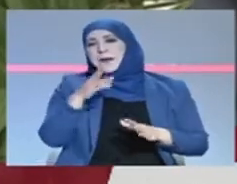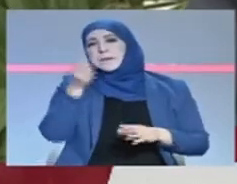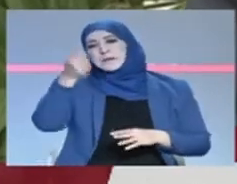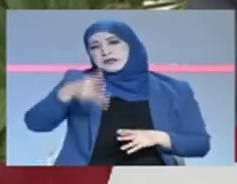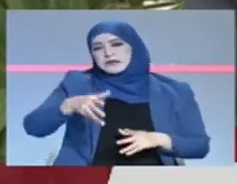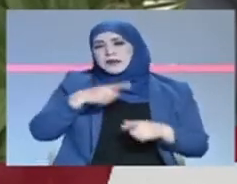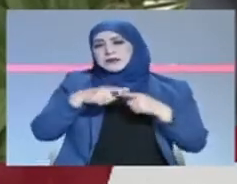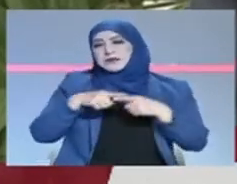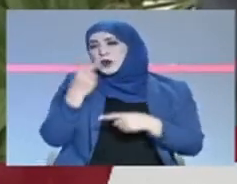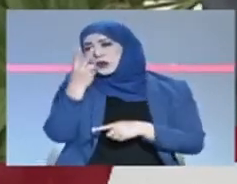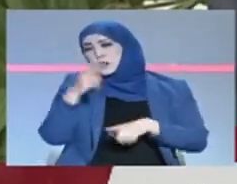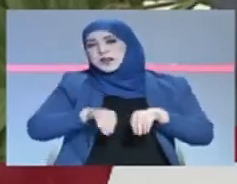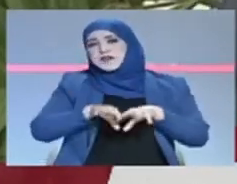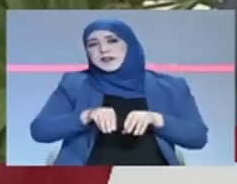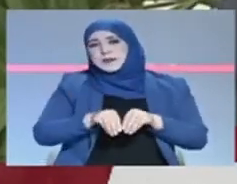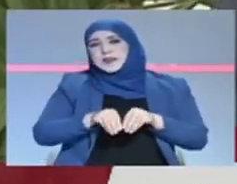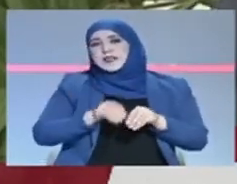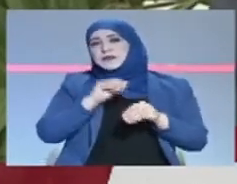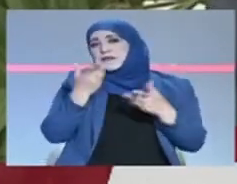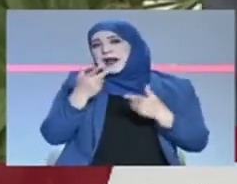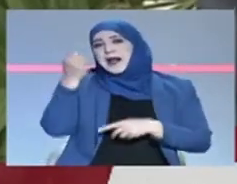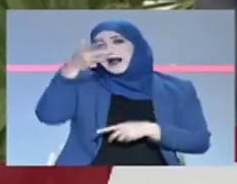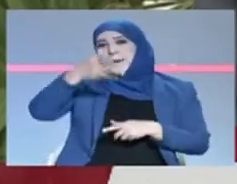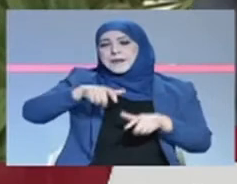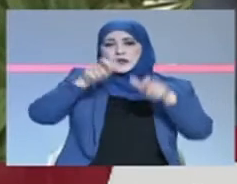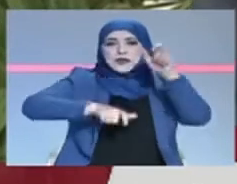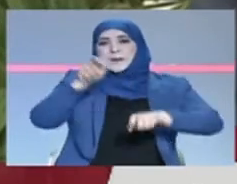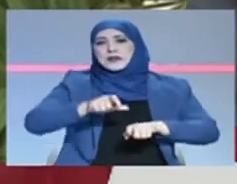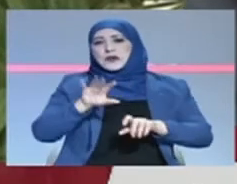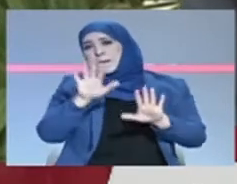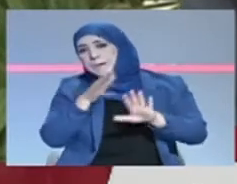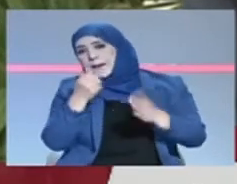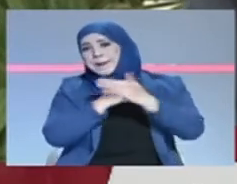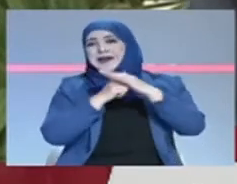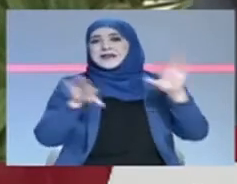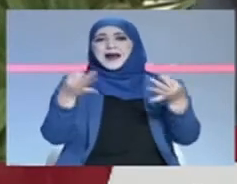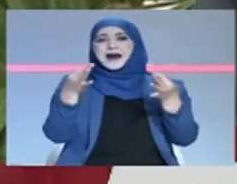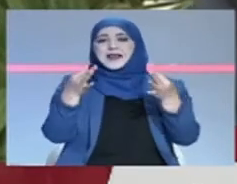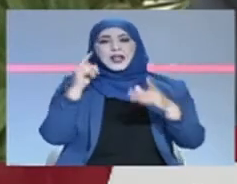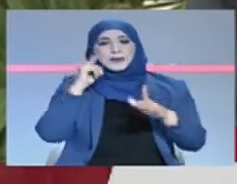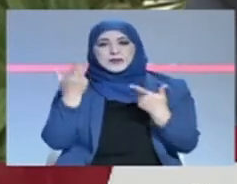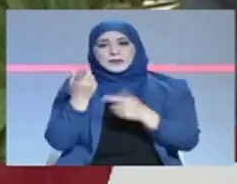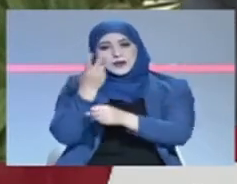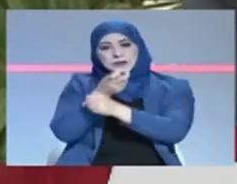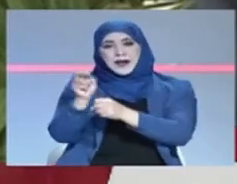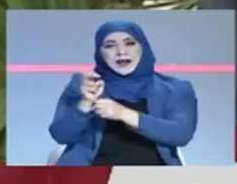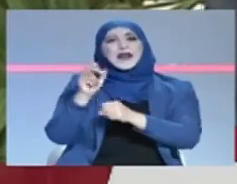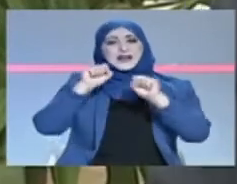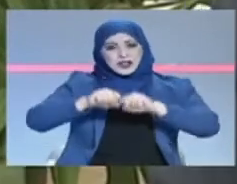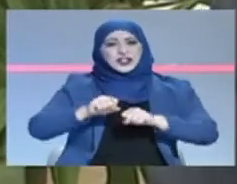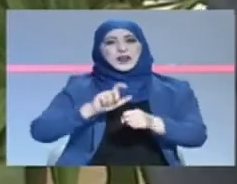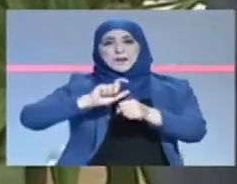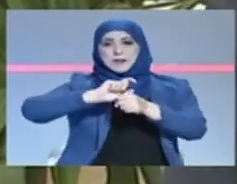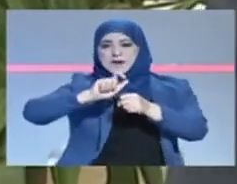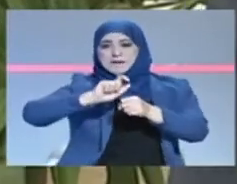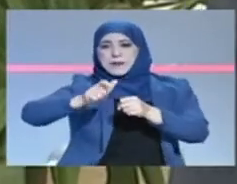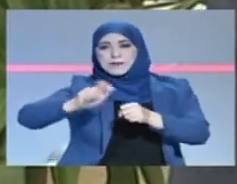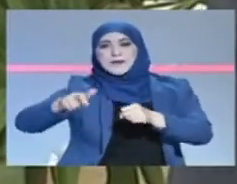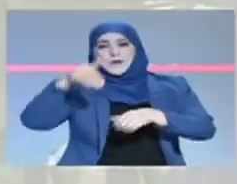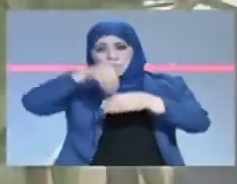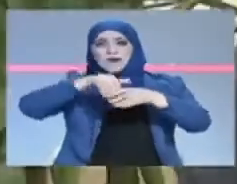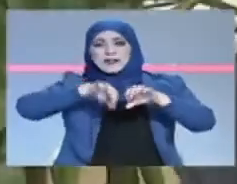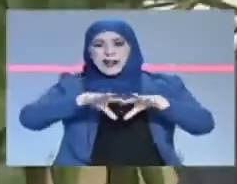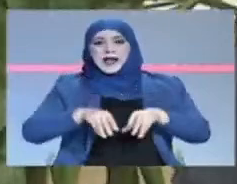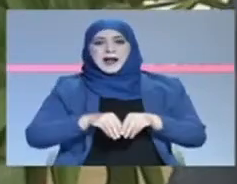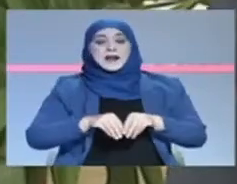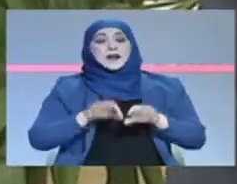زوز عائلات وعشرة أفراد، لأنه الخطر نتاع أن ننقلوا العدوى هذايا في وسط عائلاتنا هو كبير